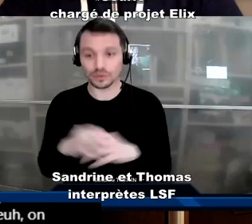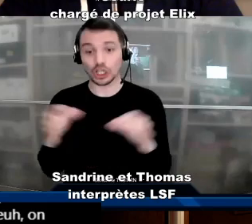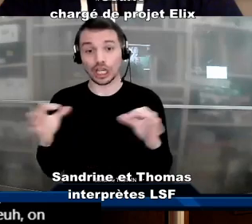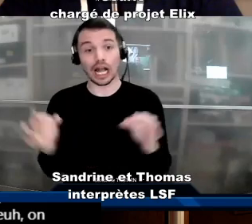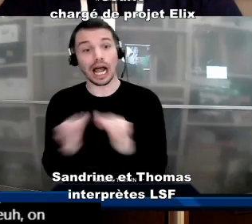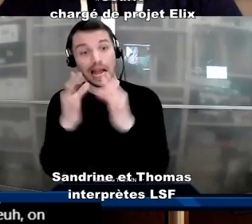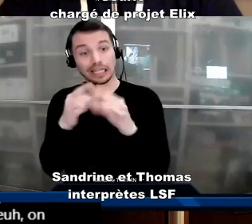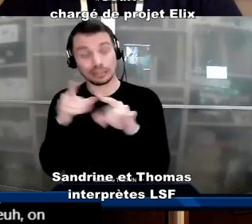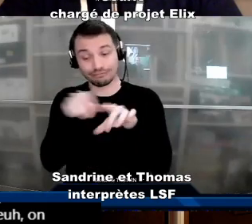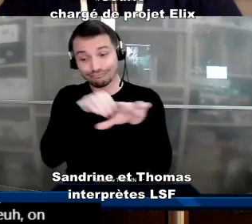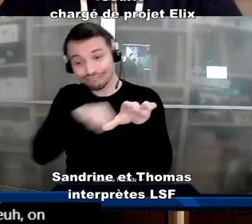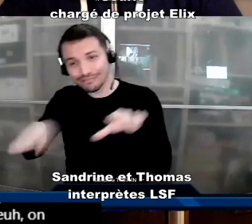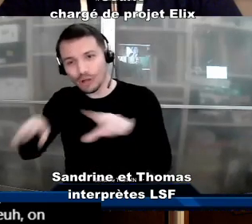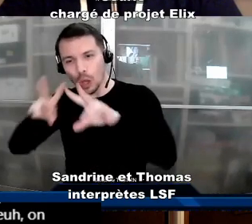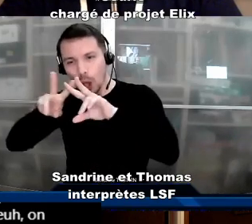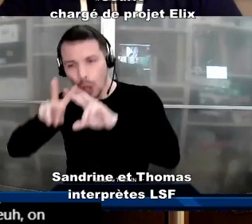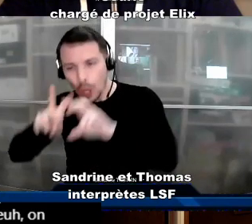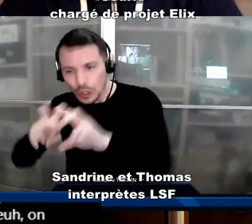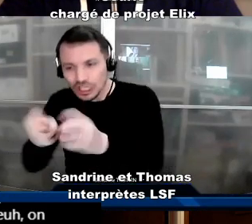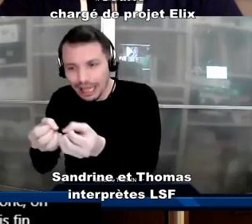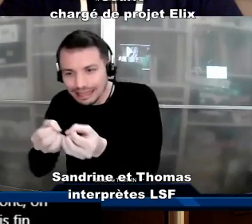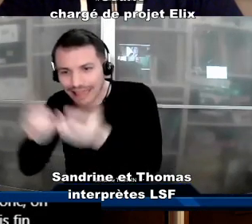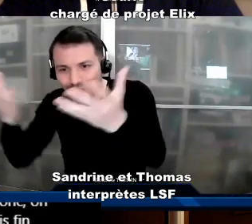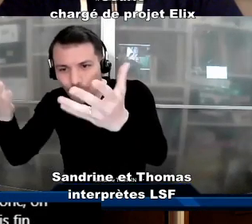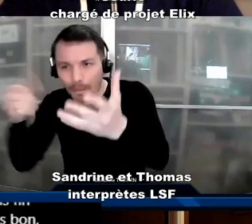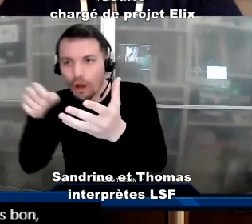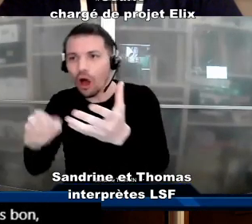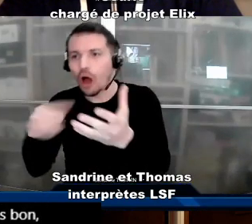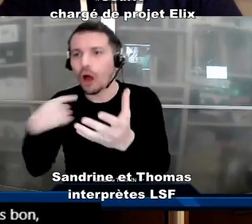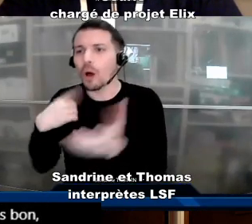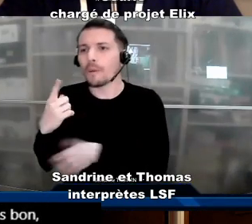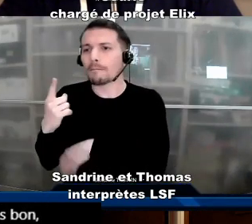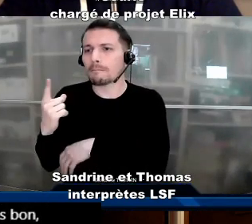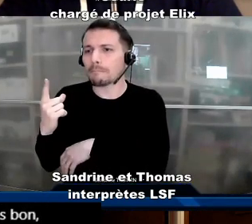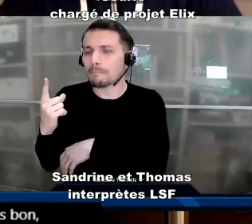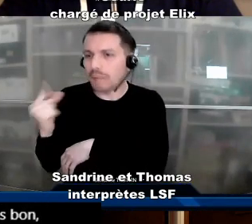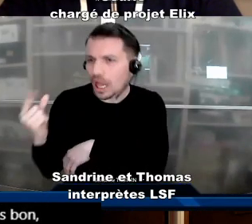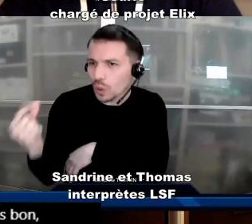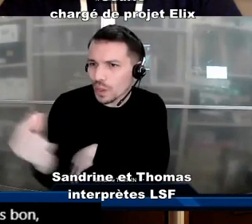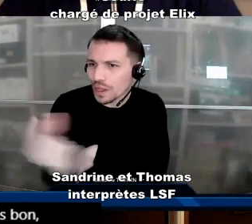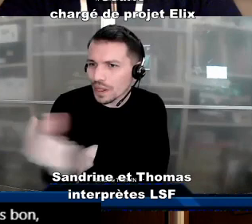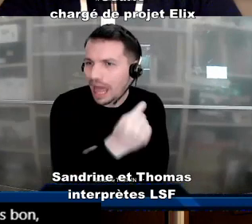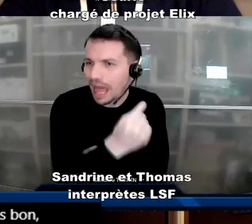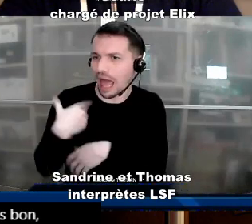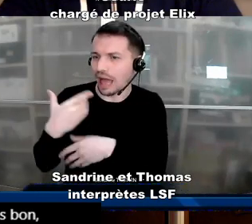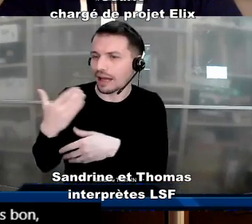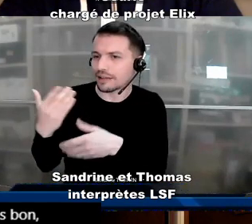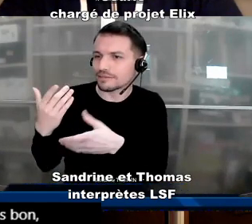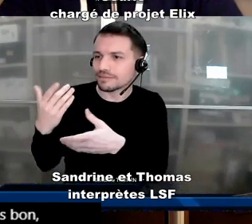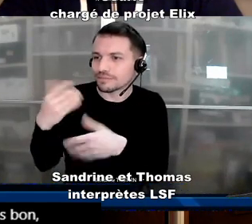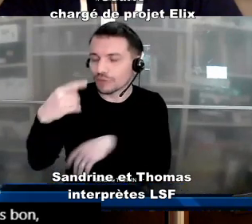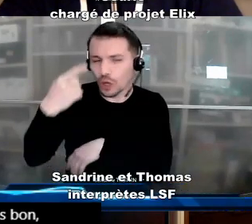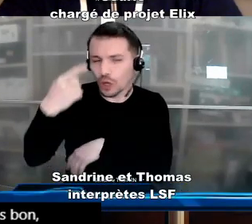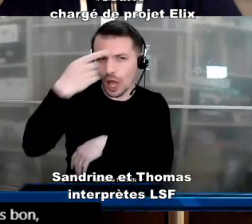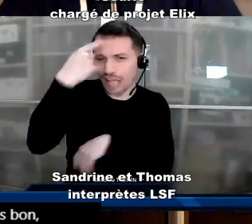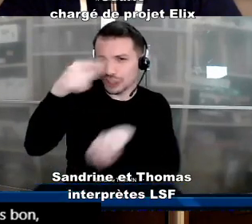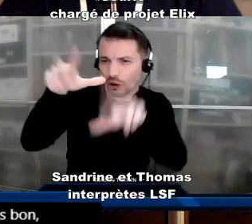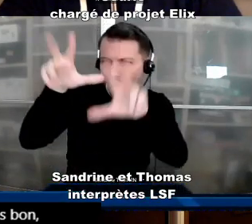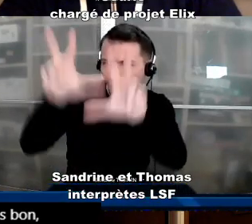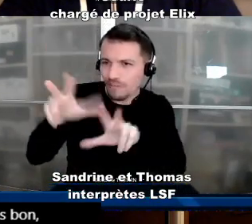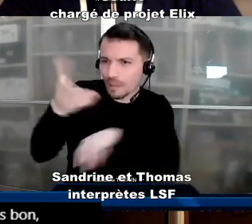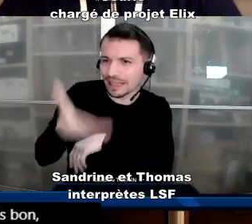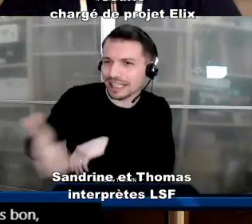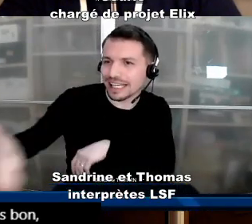On travaille avec des partenaires au niveau donc des ingénieurs informatiques sur de